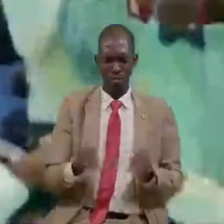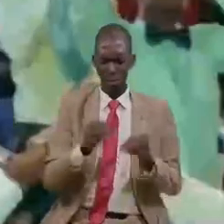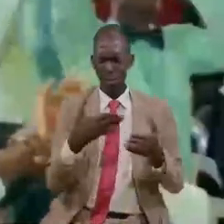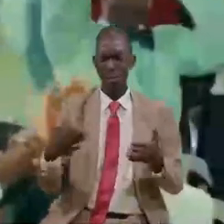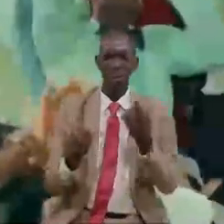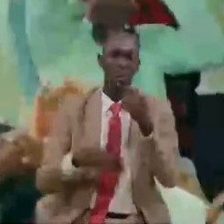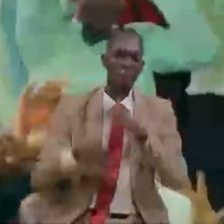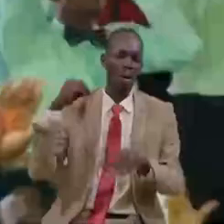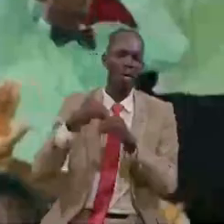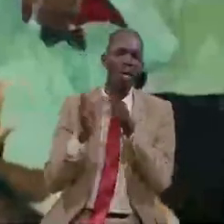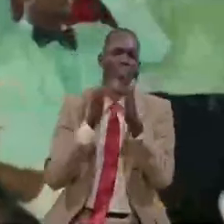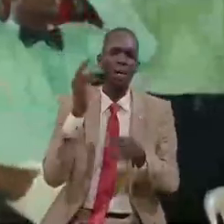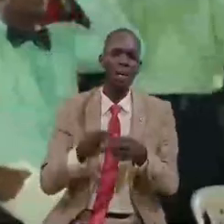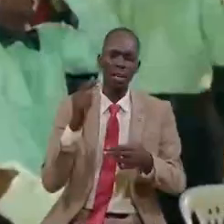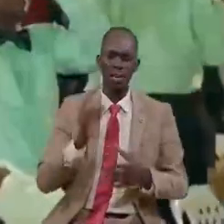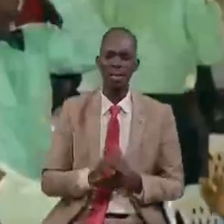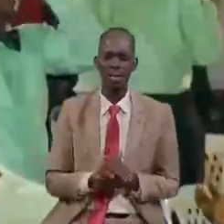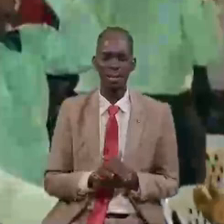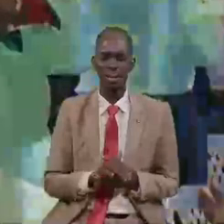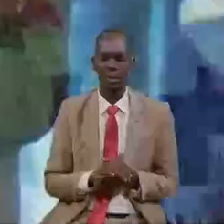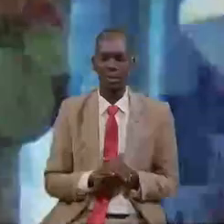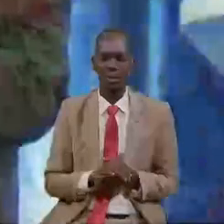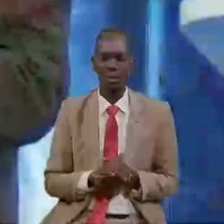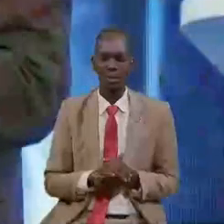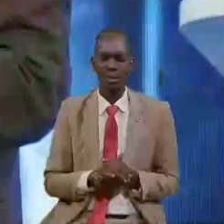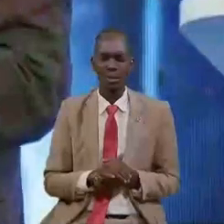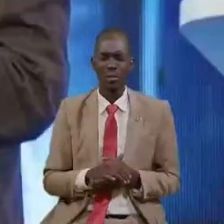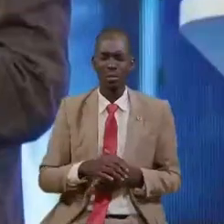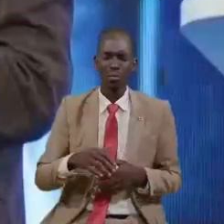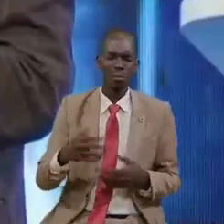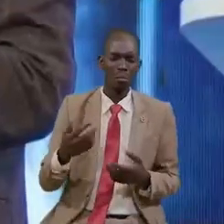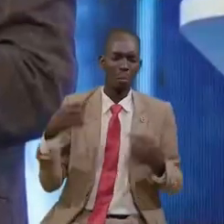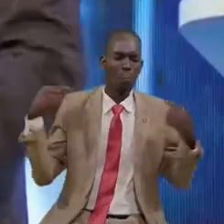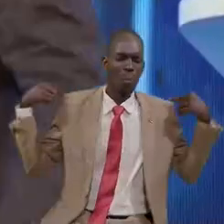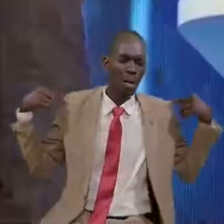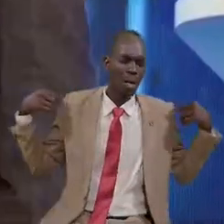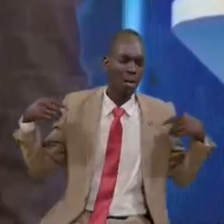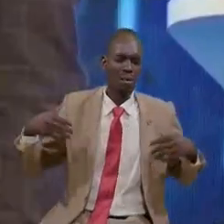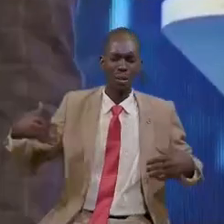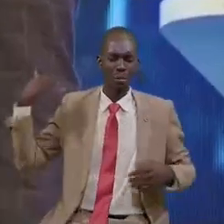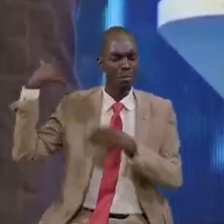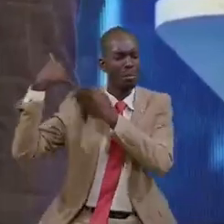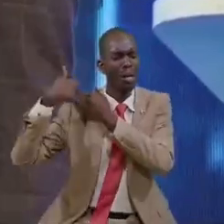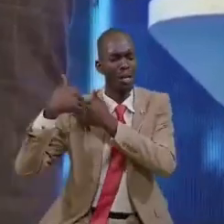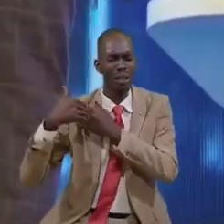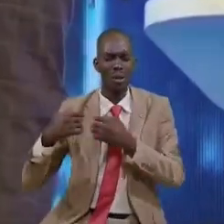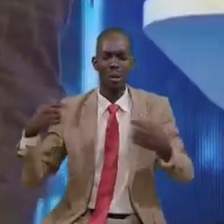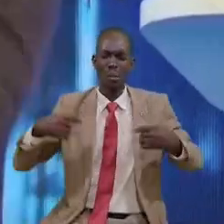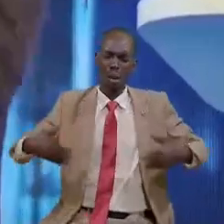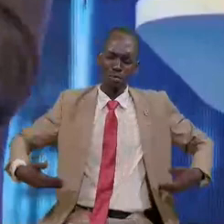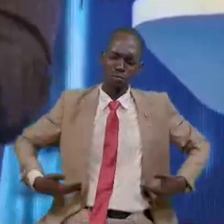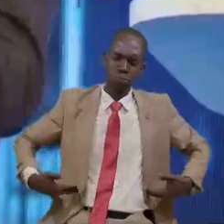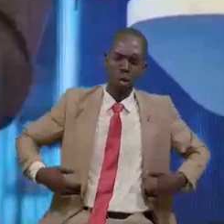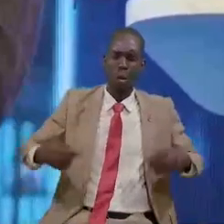nom de Jésus-Christ. La douleur au dos, la douleur à la hanche, la douleur dans les os,